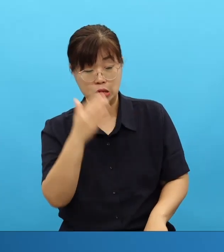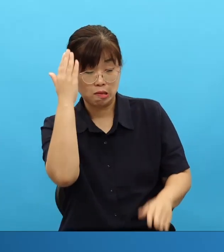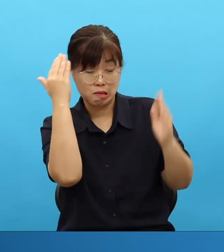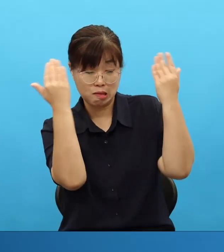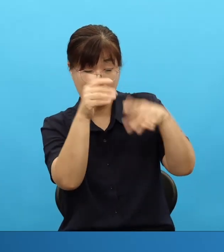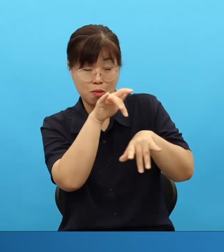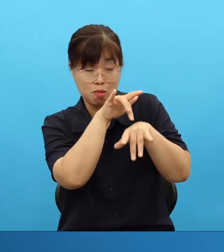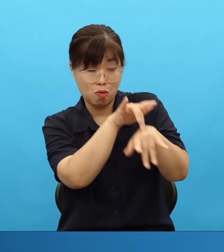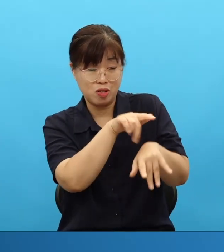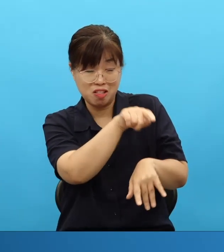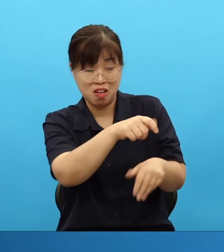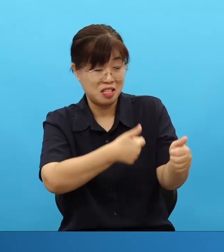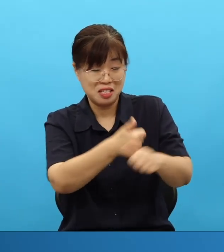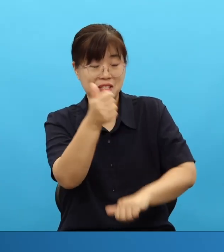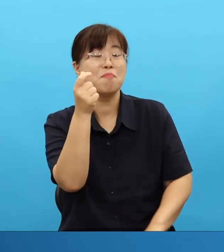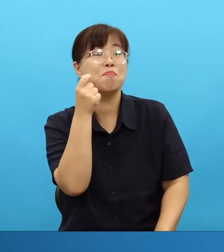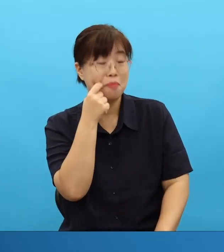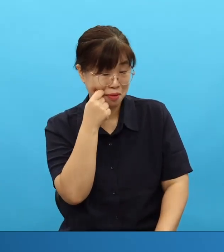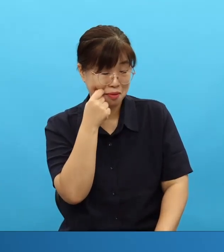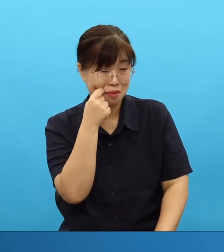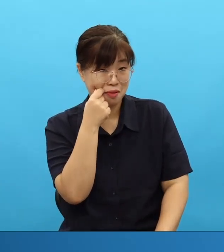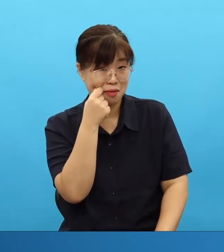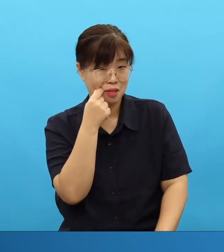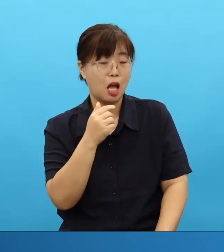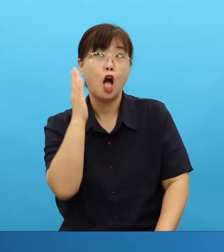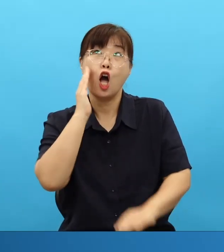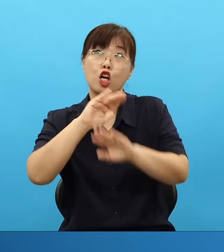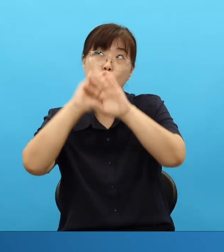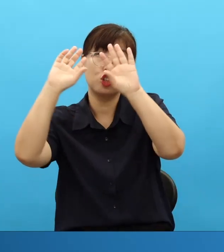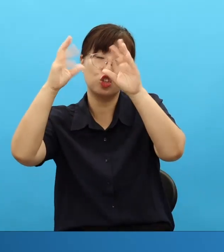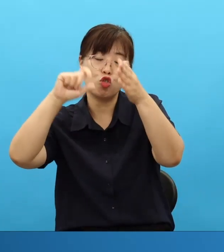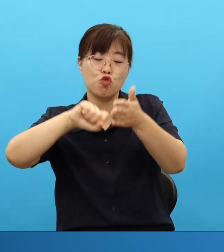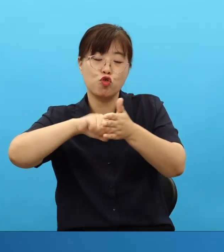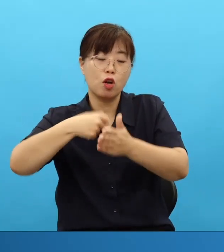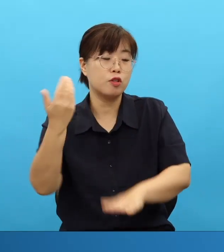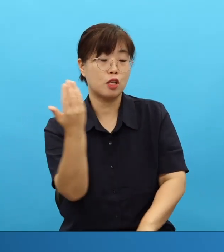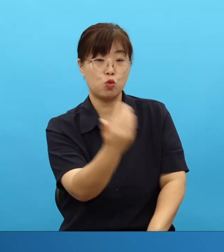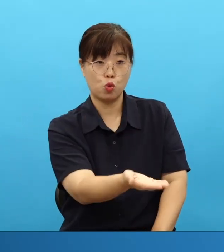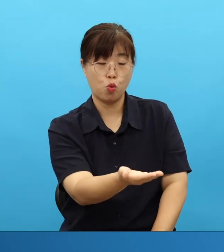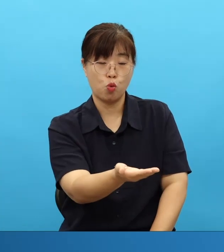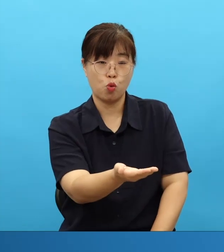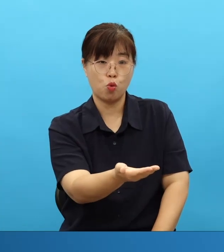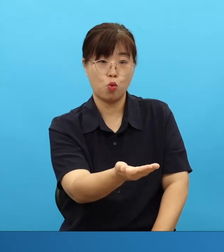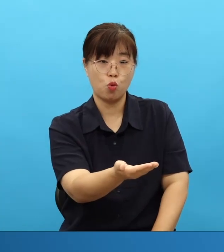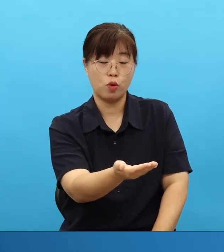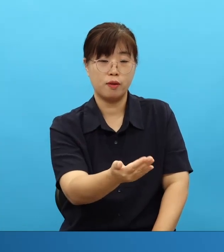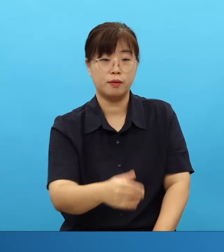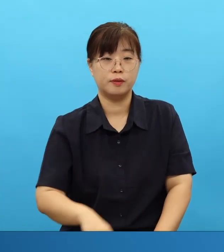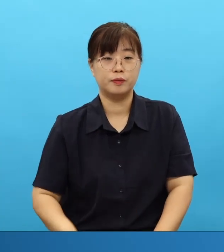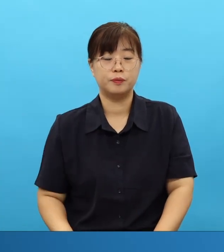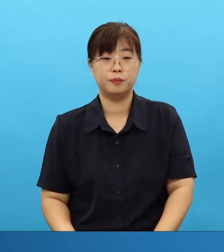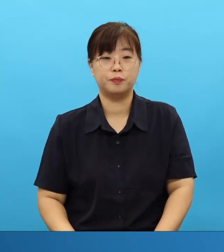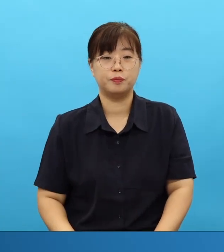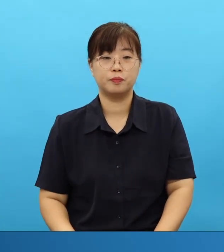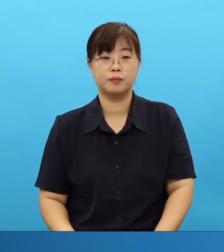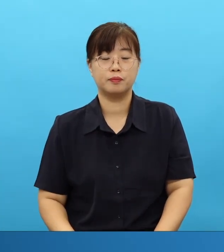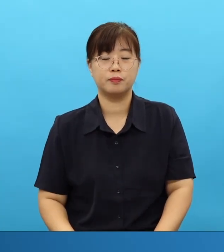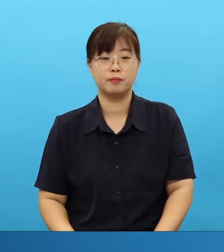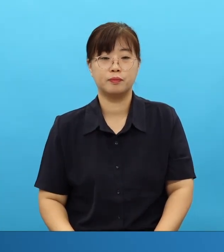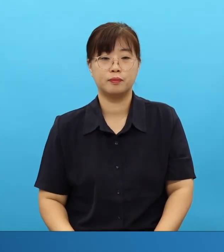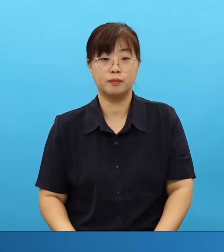못할 것이다 내가 천국 열쇠를 주노라 이때